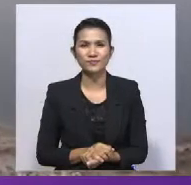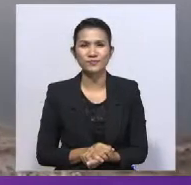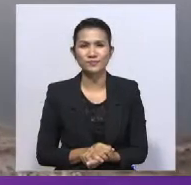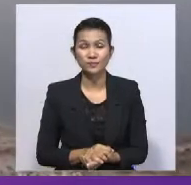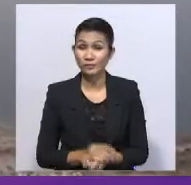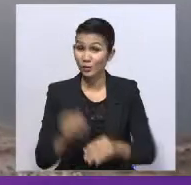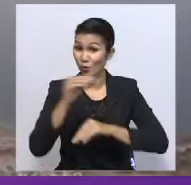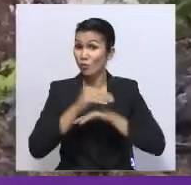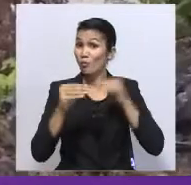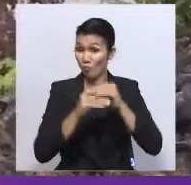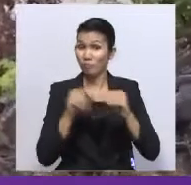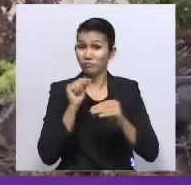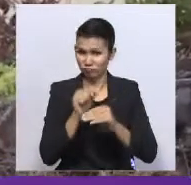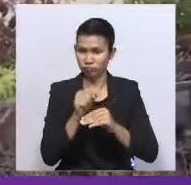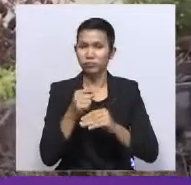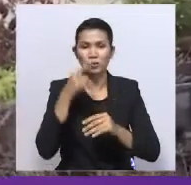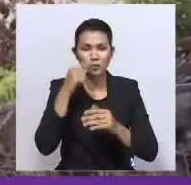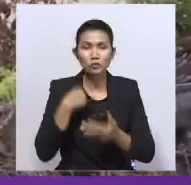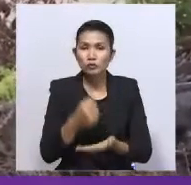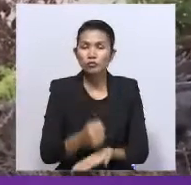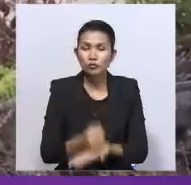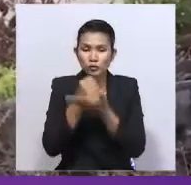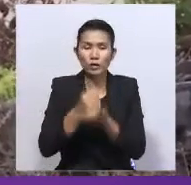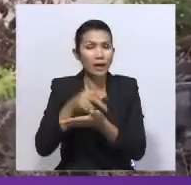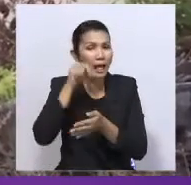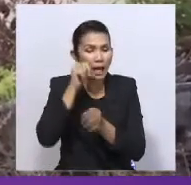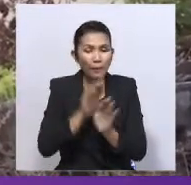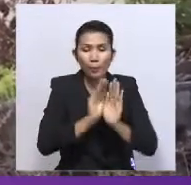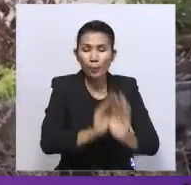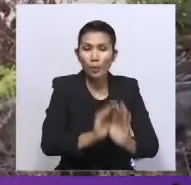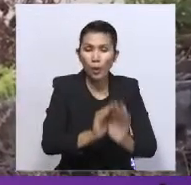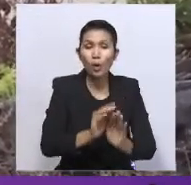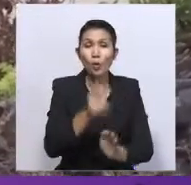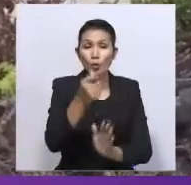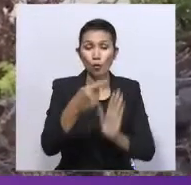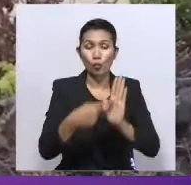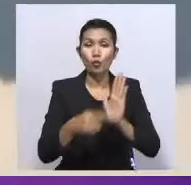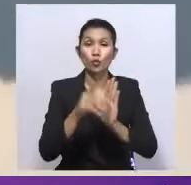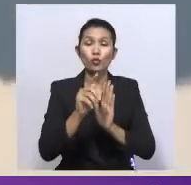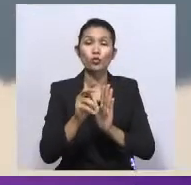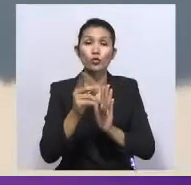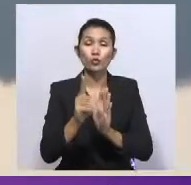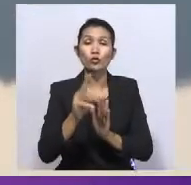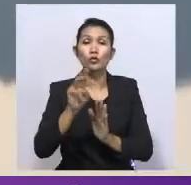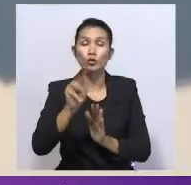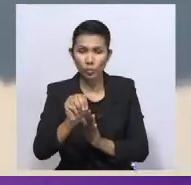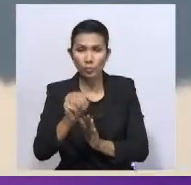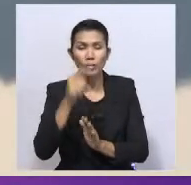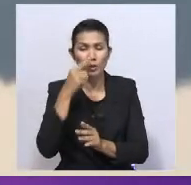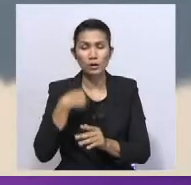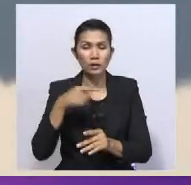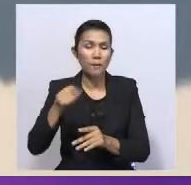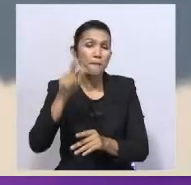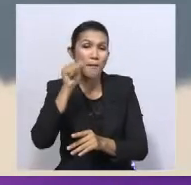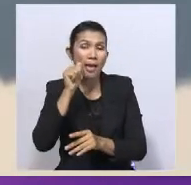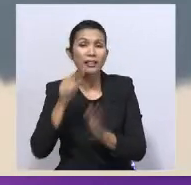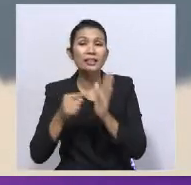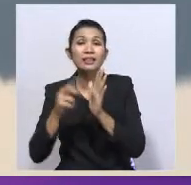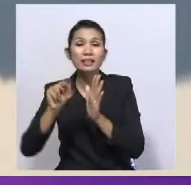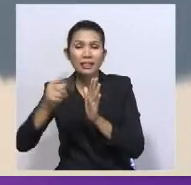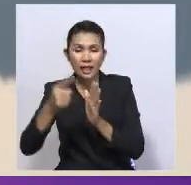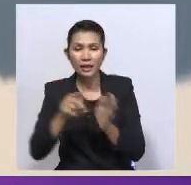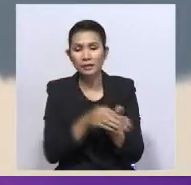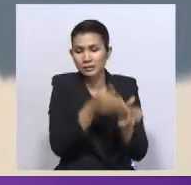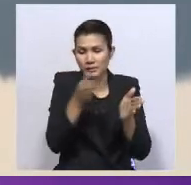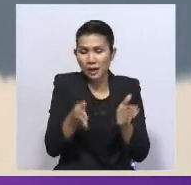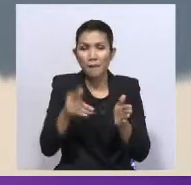โครงการนี้เป็นการเพิ่มปริมาณน้ำในอ่างเก็บน้ำเขื่อนแม่กวงอุดมธาราที่เชื่อมโยงการผันน้ำจากเขื่อนแม่แตงลงเขื่อนแม่งัด